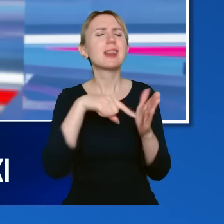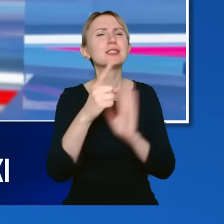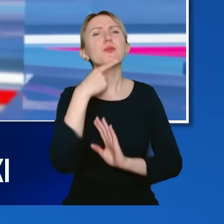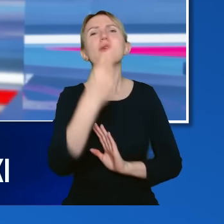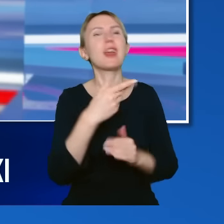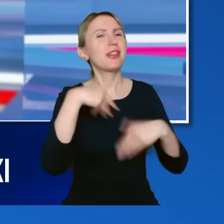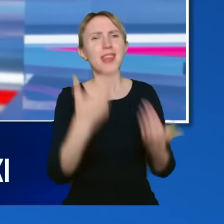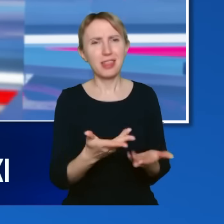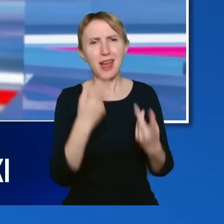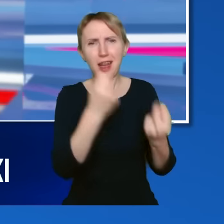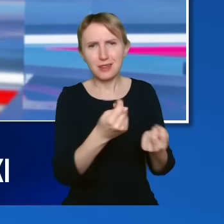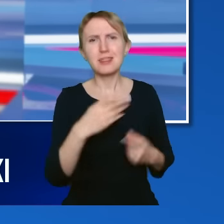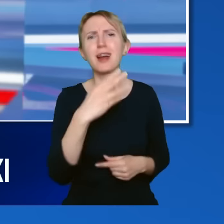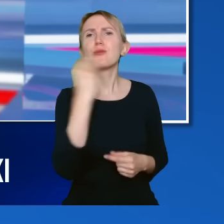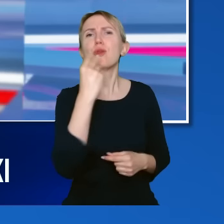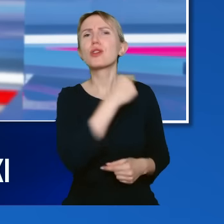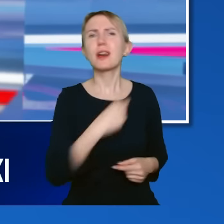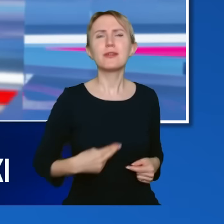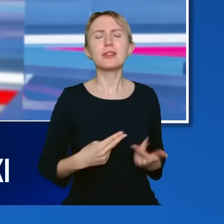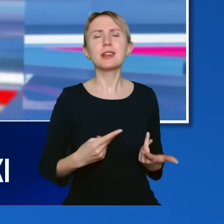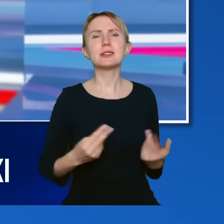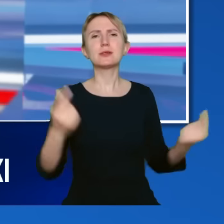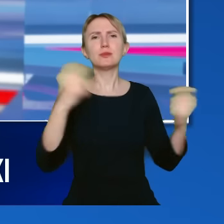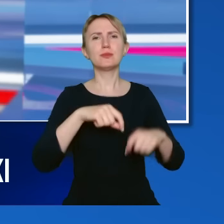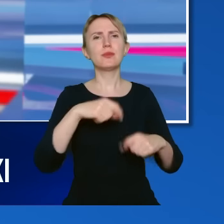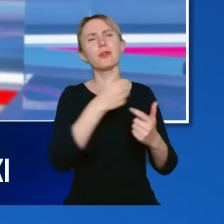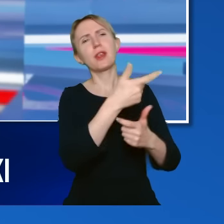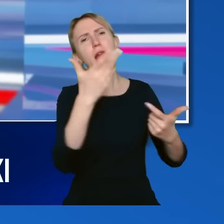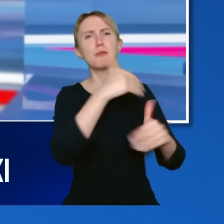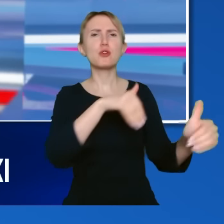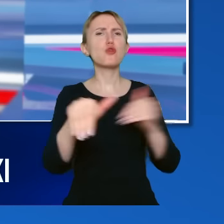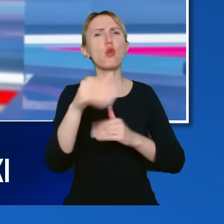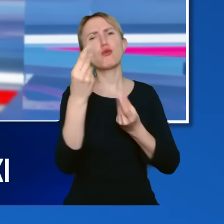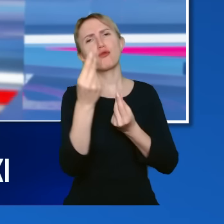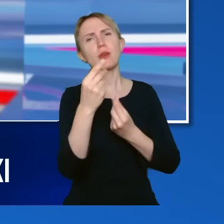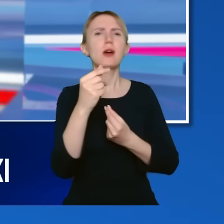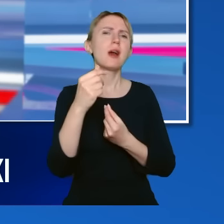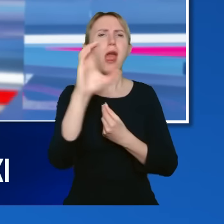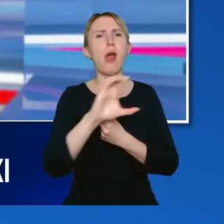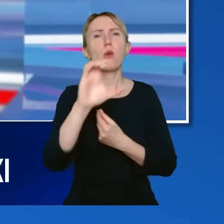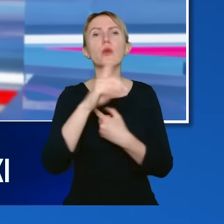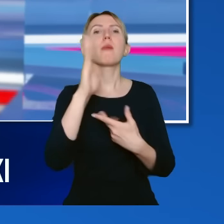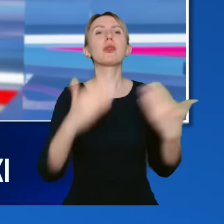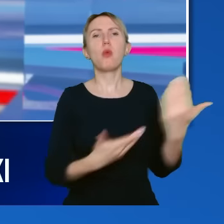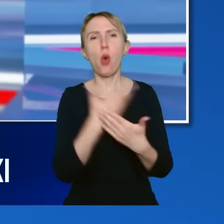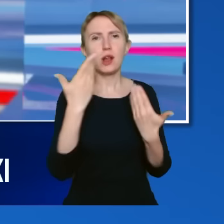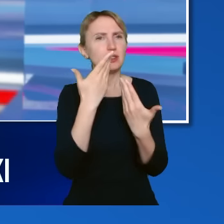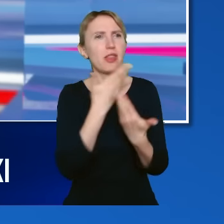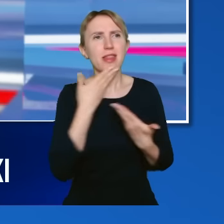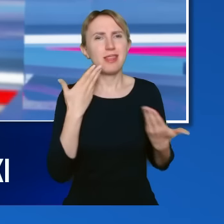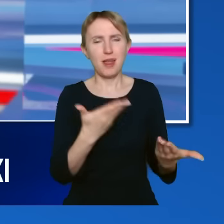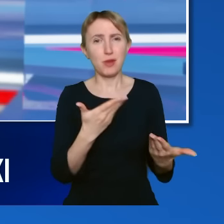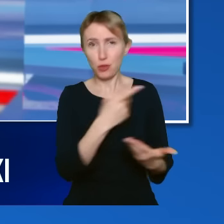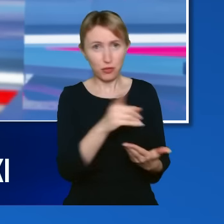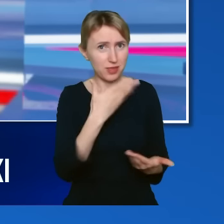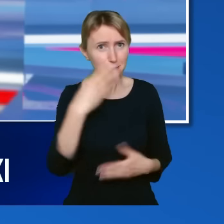dali. Jak Morawiecki przyjechał z 750 milionami, czyli tam tego miało być tych eurosów, prawda, a potem się okazało, że ich nie ma, to nie nauczyliście